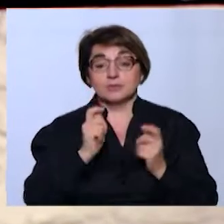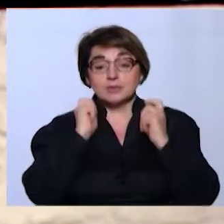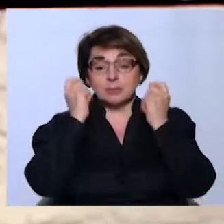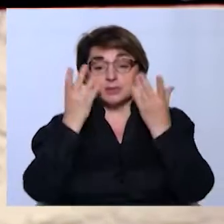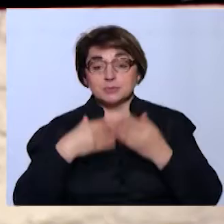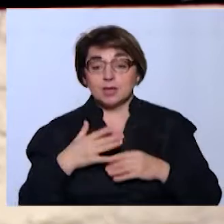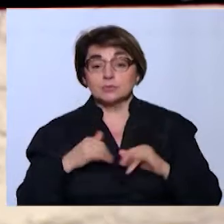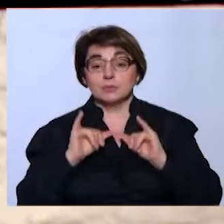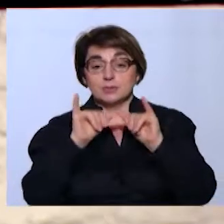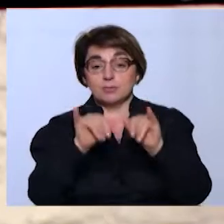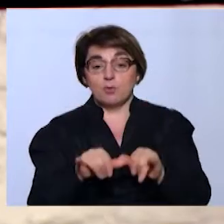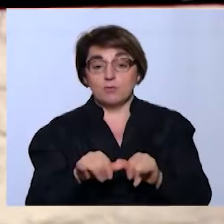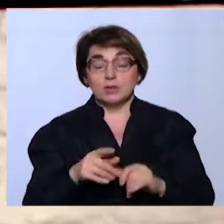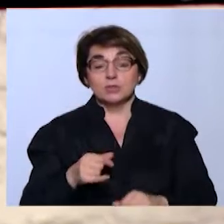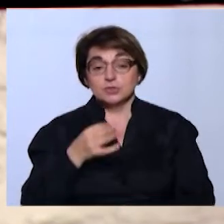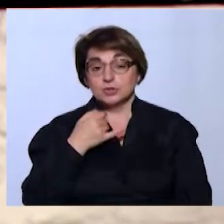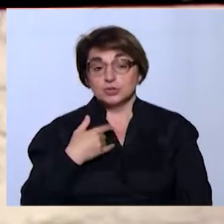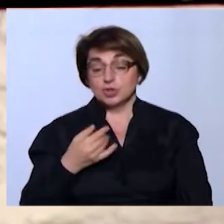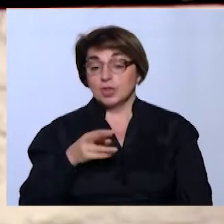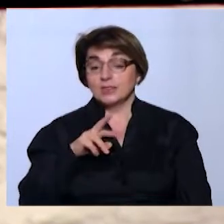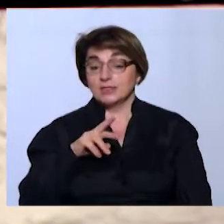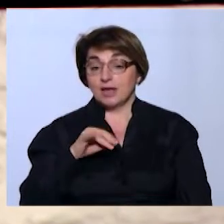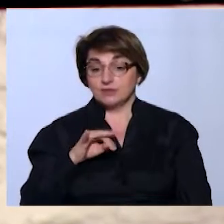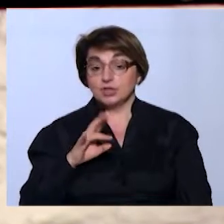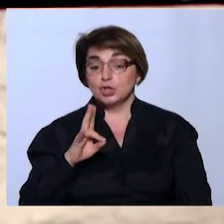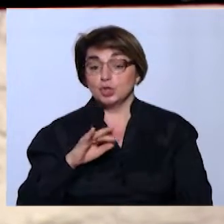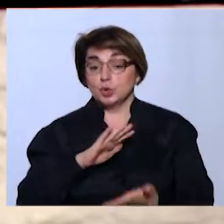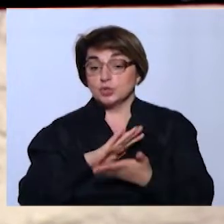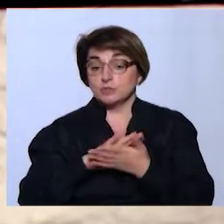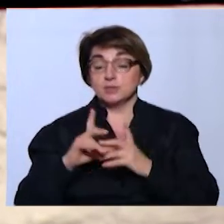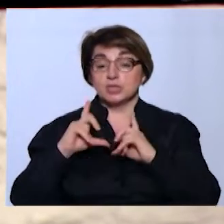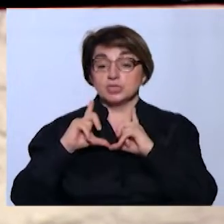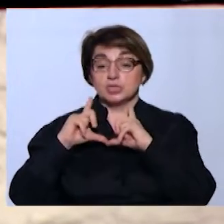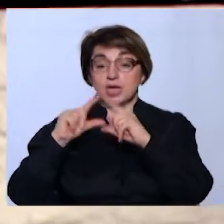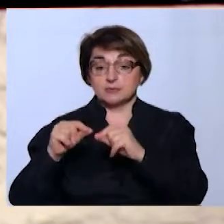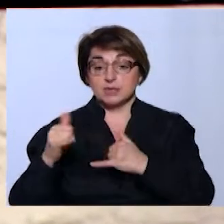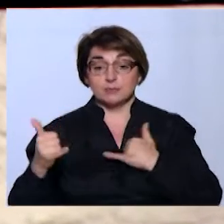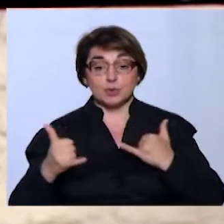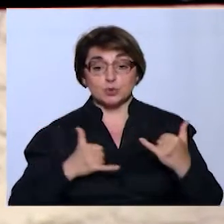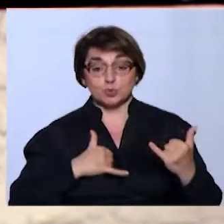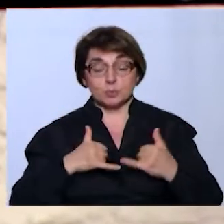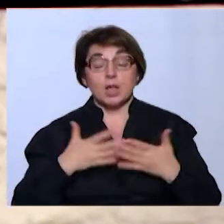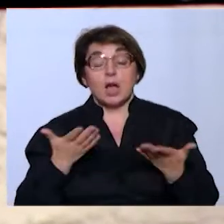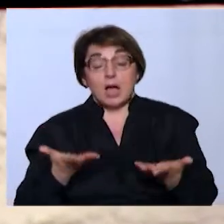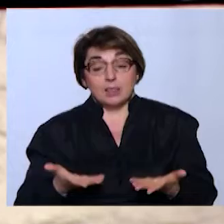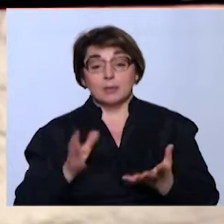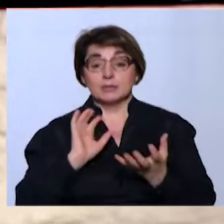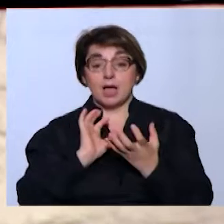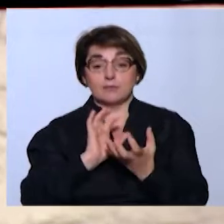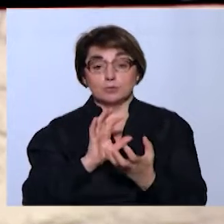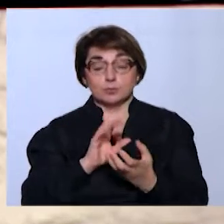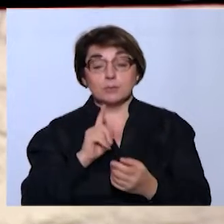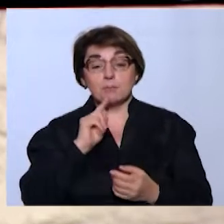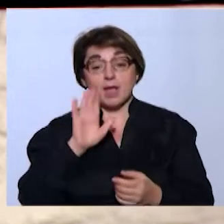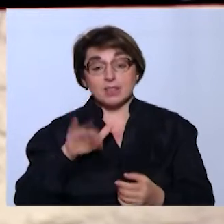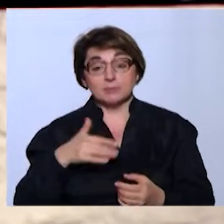მოვალ. ახლა სანამ დავითი ნინო წმინდაში გაემგზავრება სტუმრად, ალბათ ავტობუსით წავა,